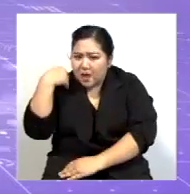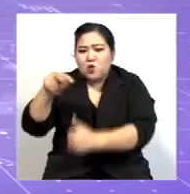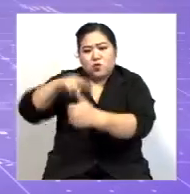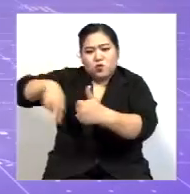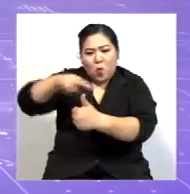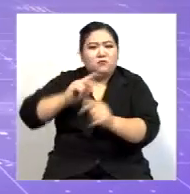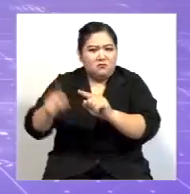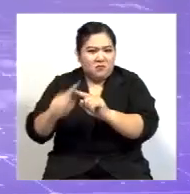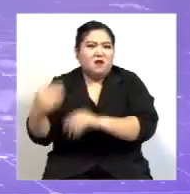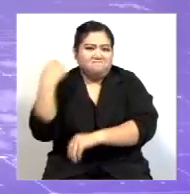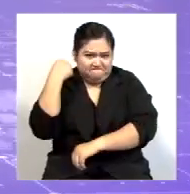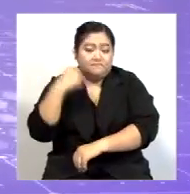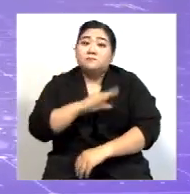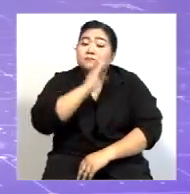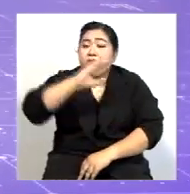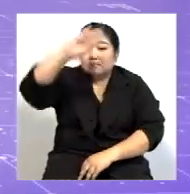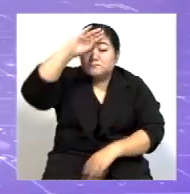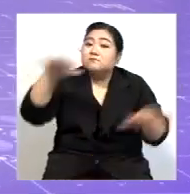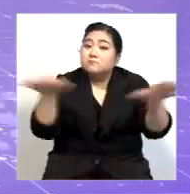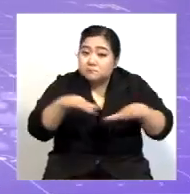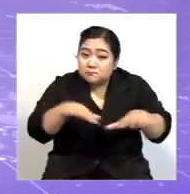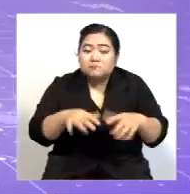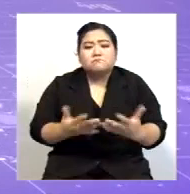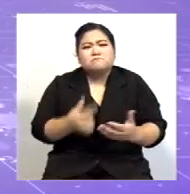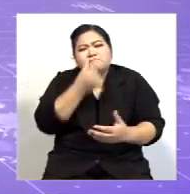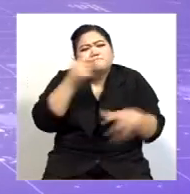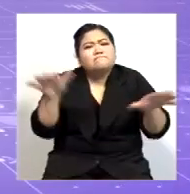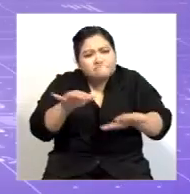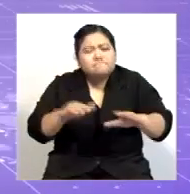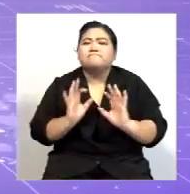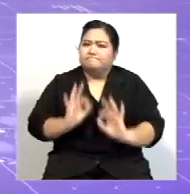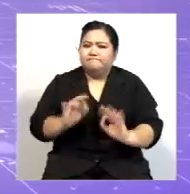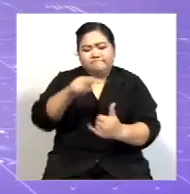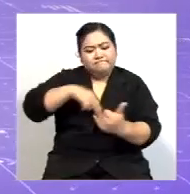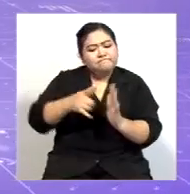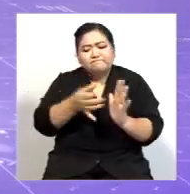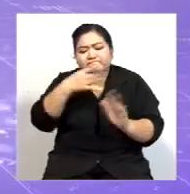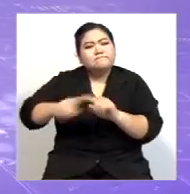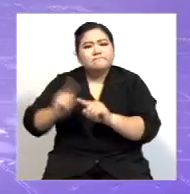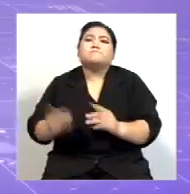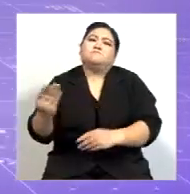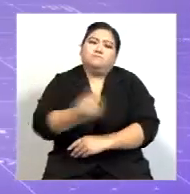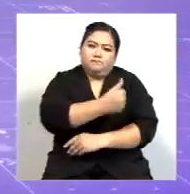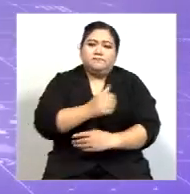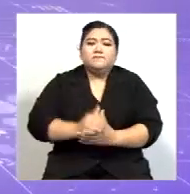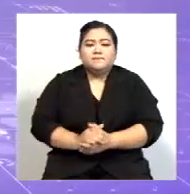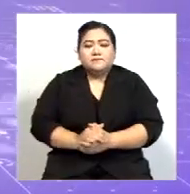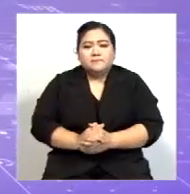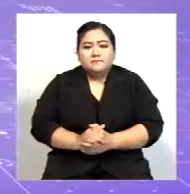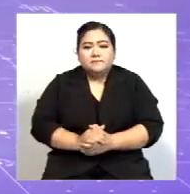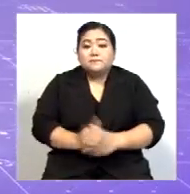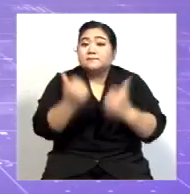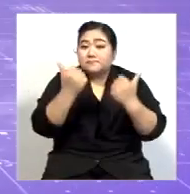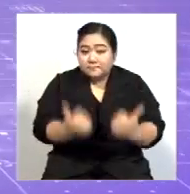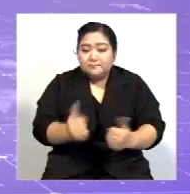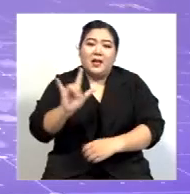การอย่างใกล้ชิดอย่างน้อยถ้าป่วยไข้ไม่ได้เป็นเรื่องของการติดเชื้ออะไรก็จะสามารถรักษาได้อย่างทันท่วงทีด้วย ใช่ค่ะขณะเดียวกันนะคะตอน